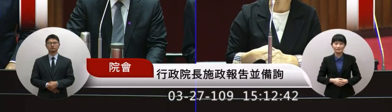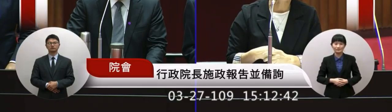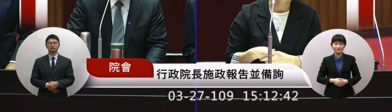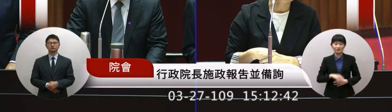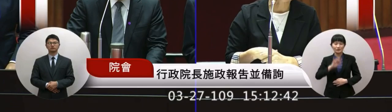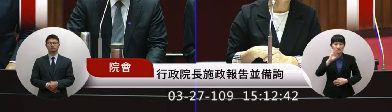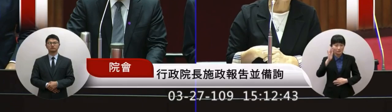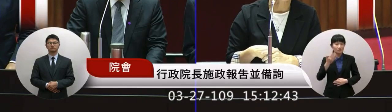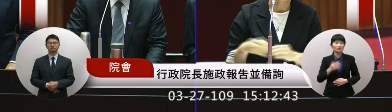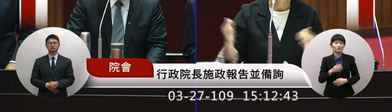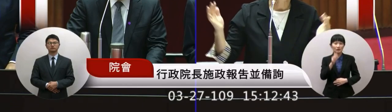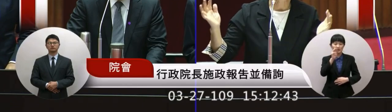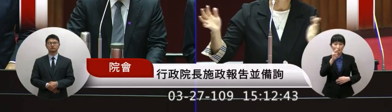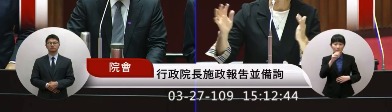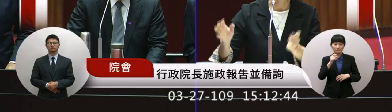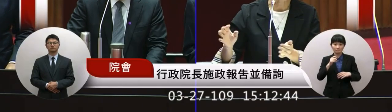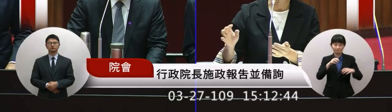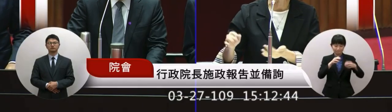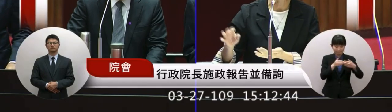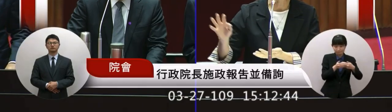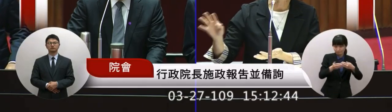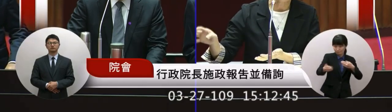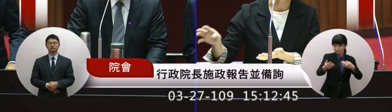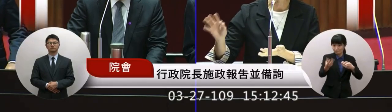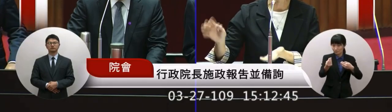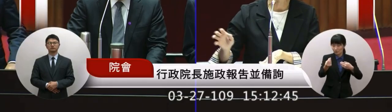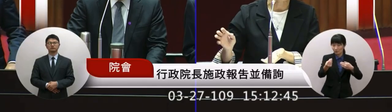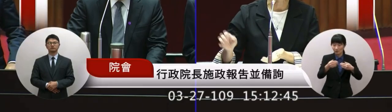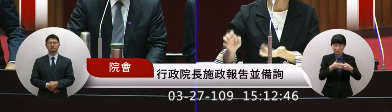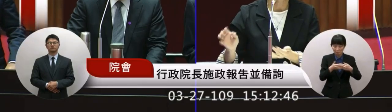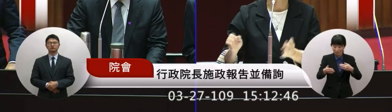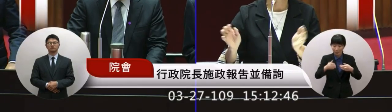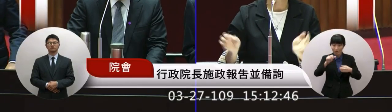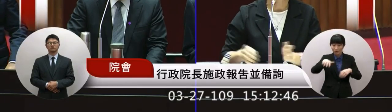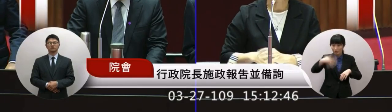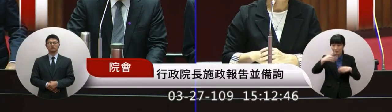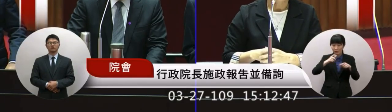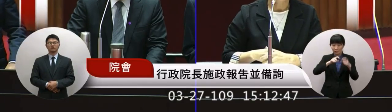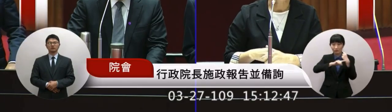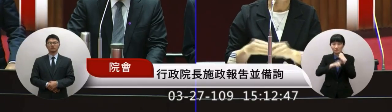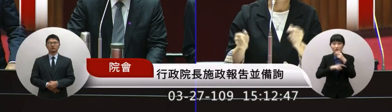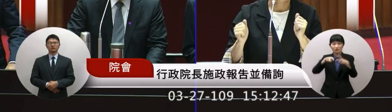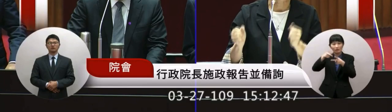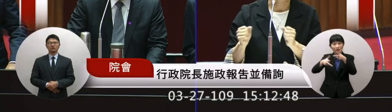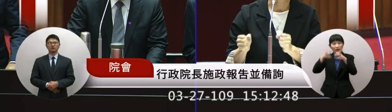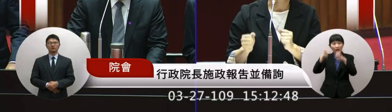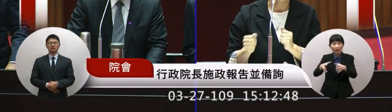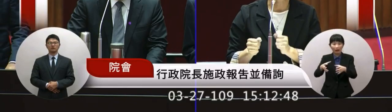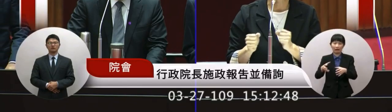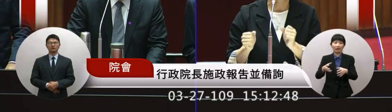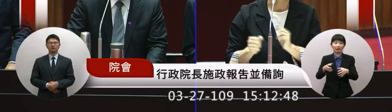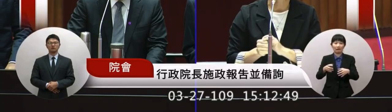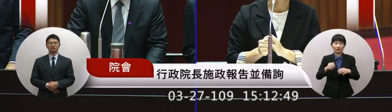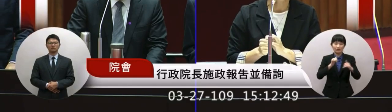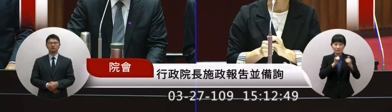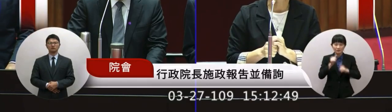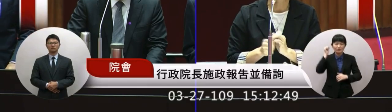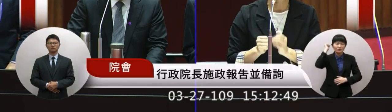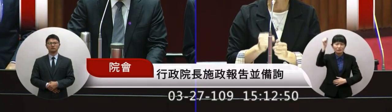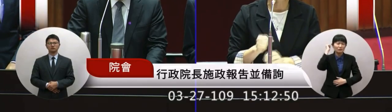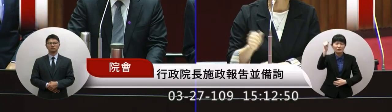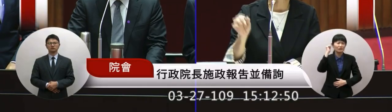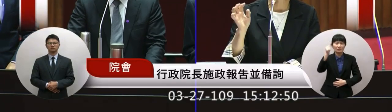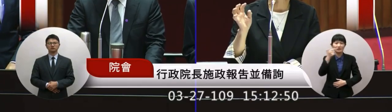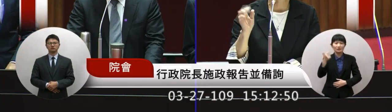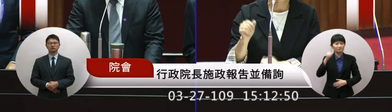用水取水口一定距离，所以在500公尺就盖工厂，那居民就很抗议很多了，所以